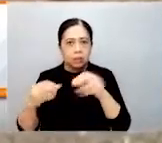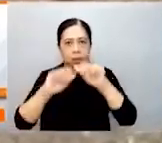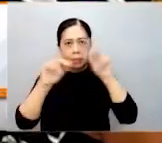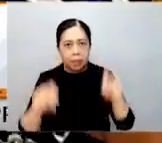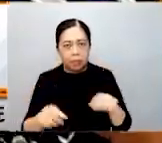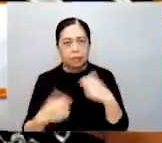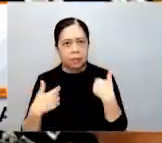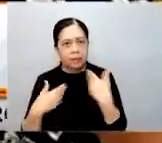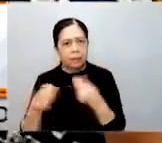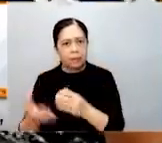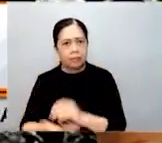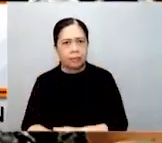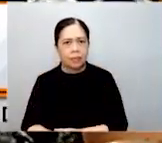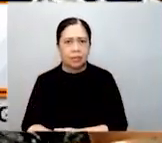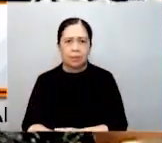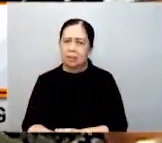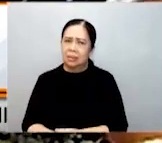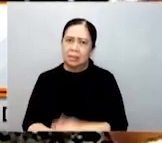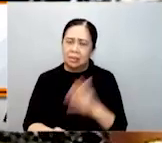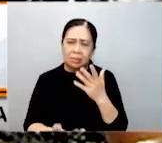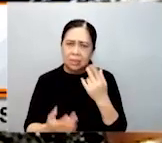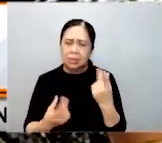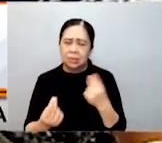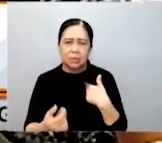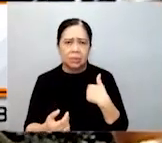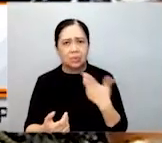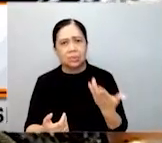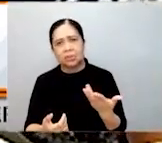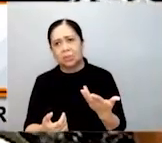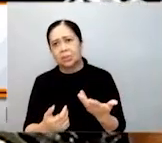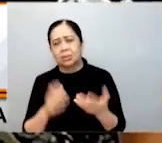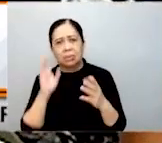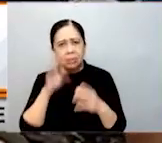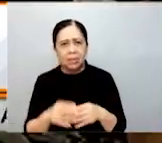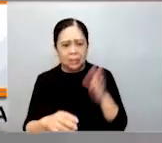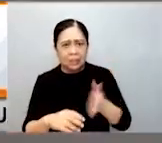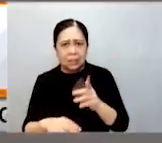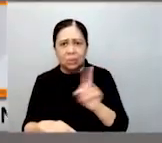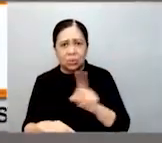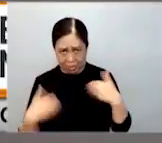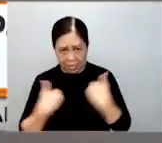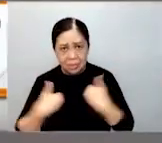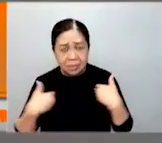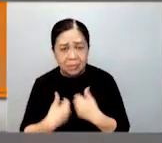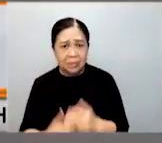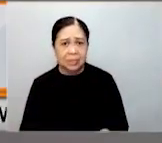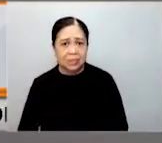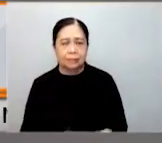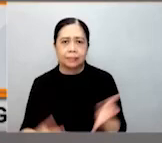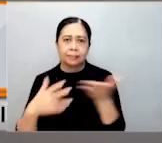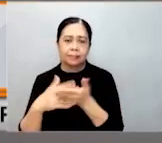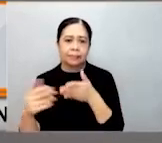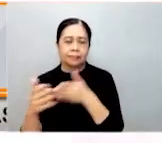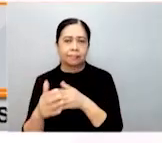unit. Napakasakit yung ginawa niya sa kapatid ko. Tinatadya, kinatay niya. Ano hayop? Sinampa na rin ang